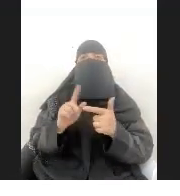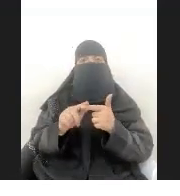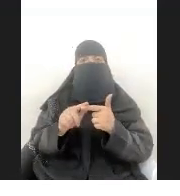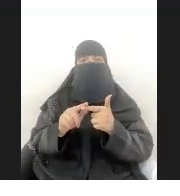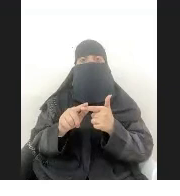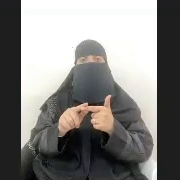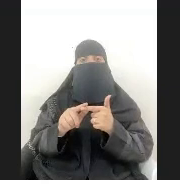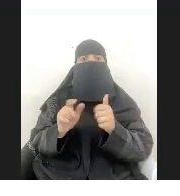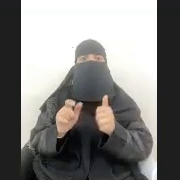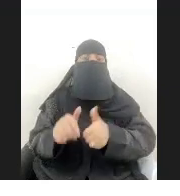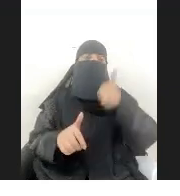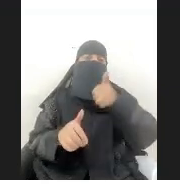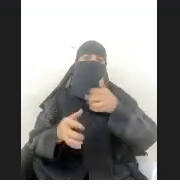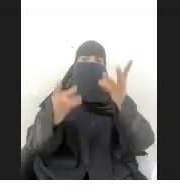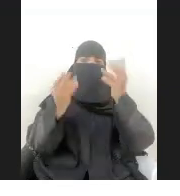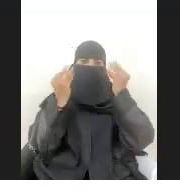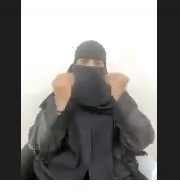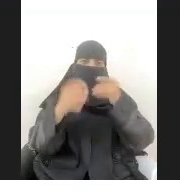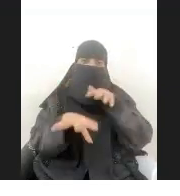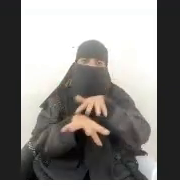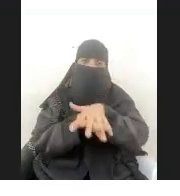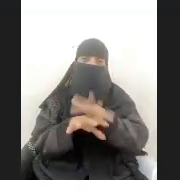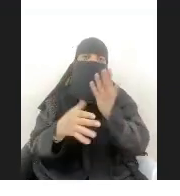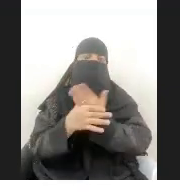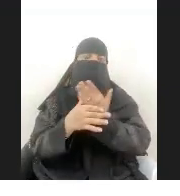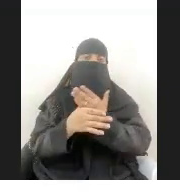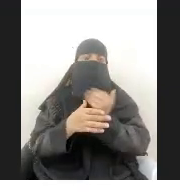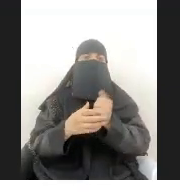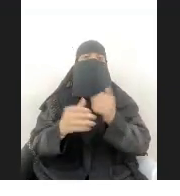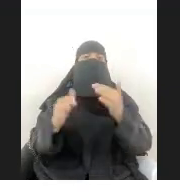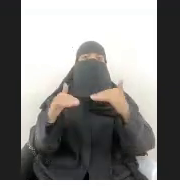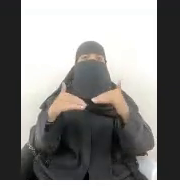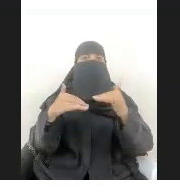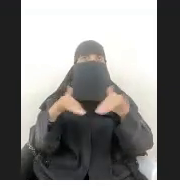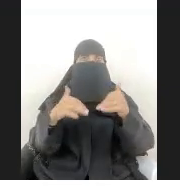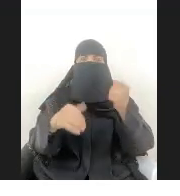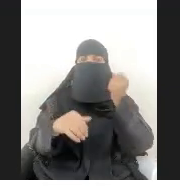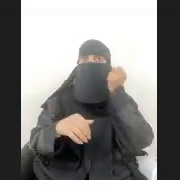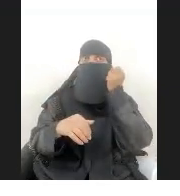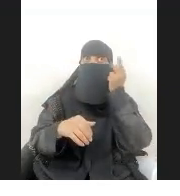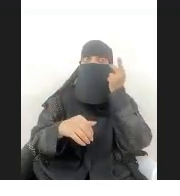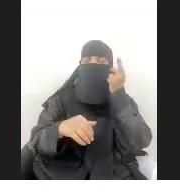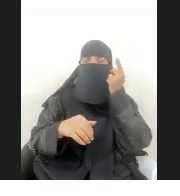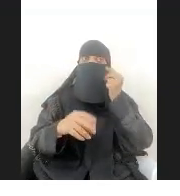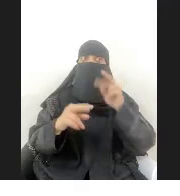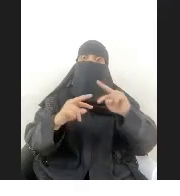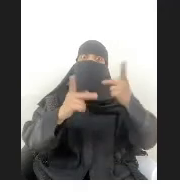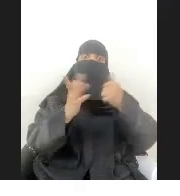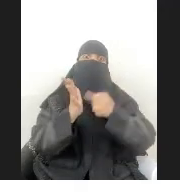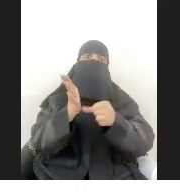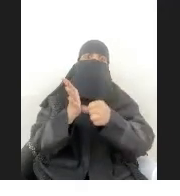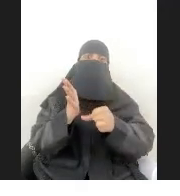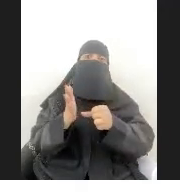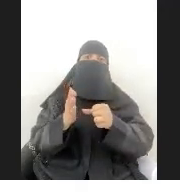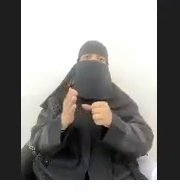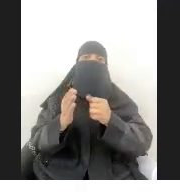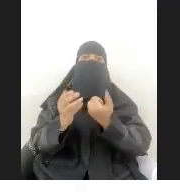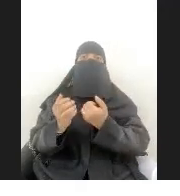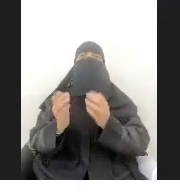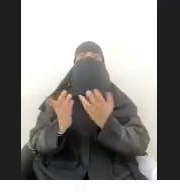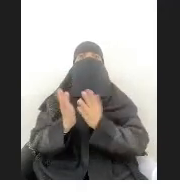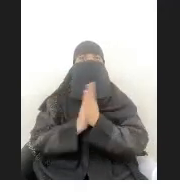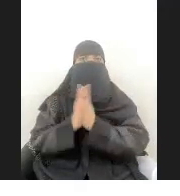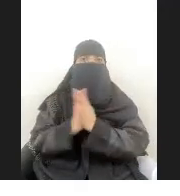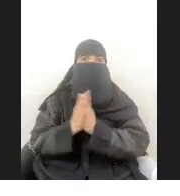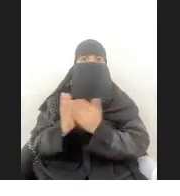يفضلوا التعلم المدمج لأنه هو في إضافة طريقة تفكير مختلفة تشجيع تعاون أعضاء هيئة التدريس. وأنا